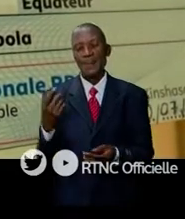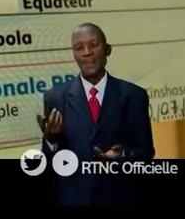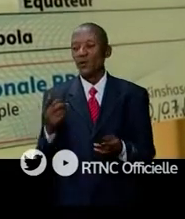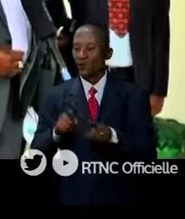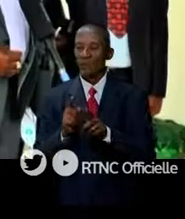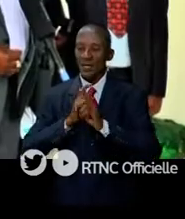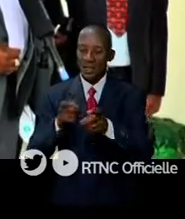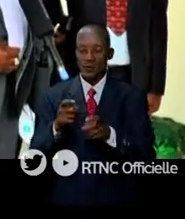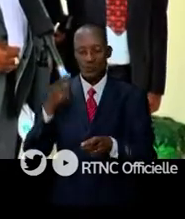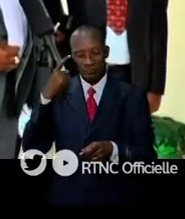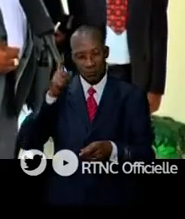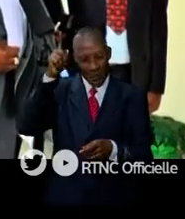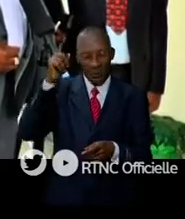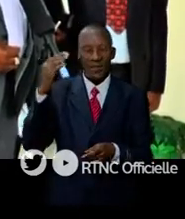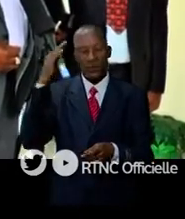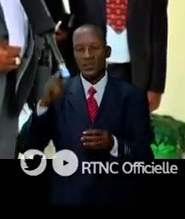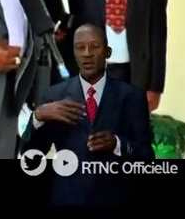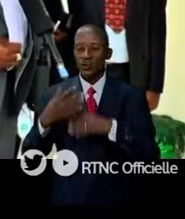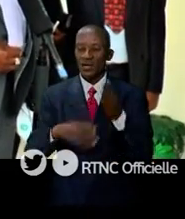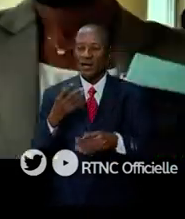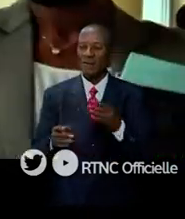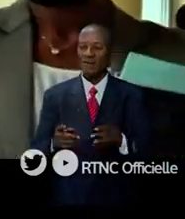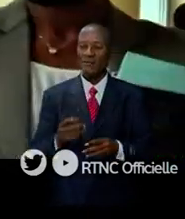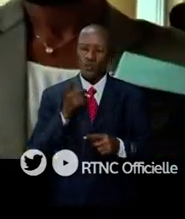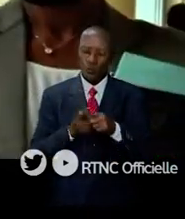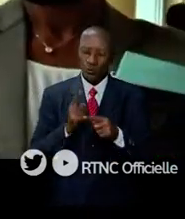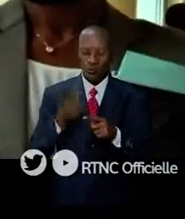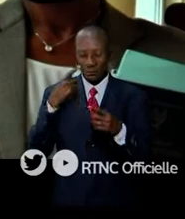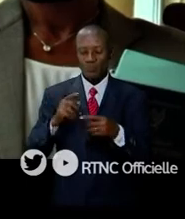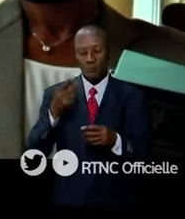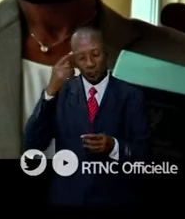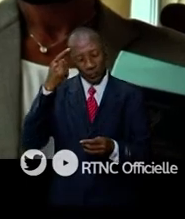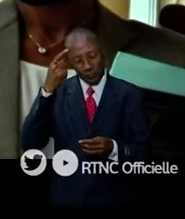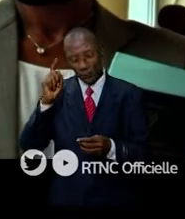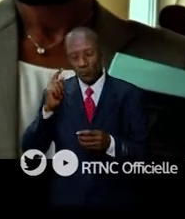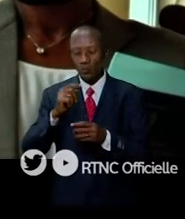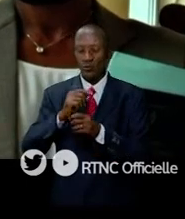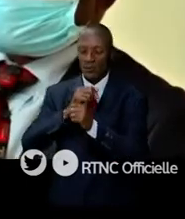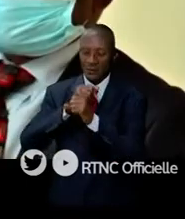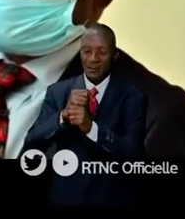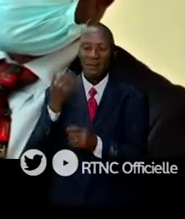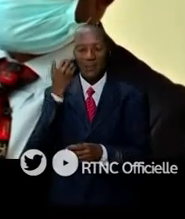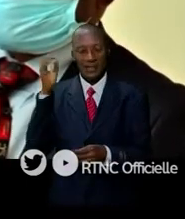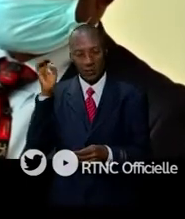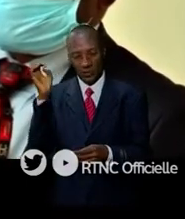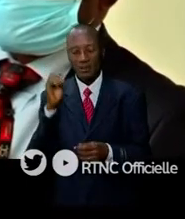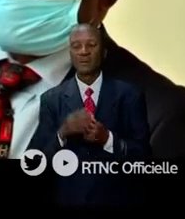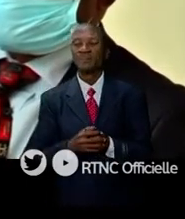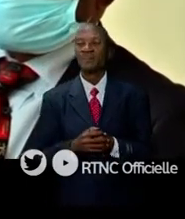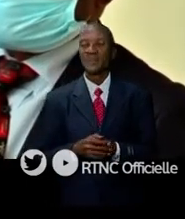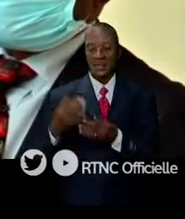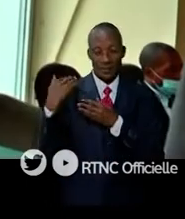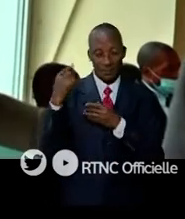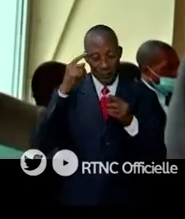lutte contre cette 11e épidémie qui s'est déclarée dans le pays. Selon le président du caucus des élus nationaux de l'Équateur,